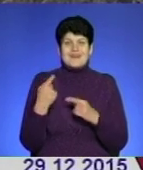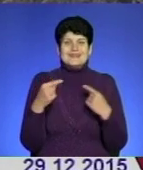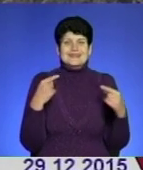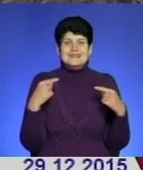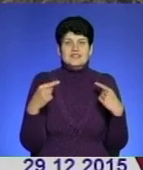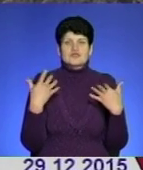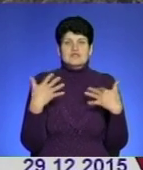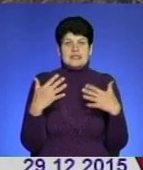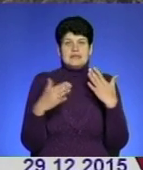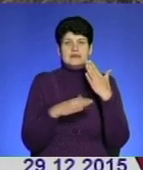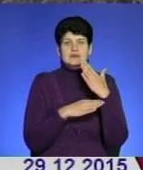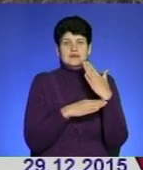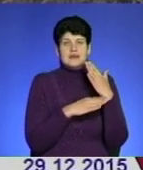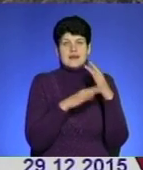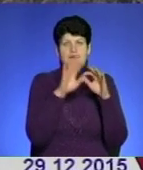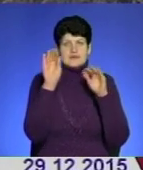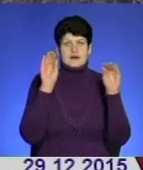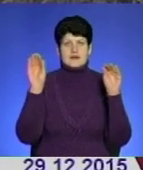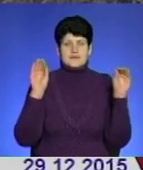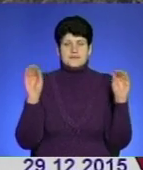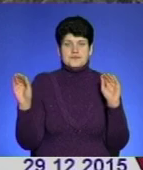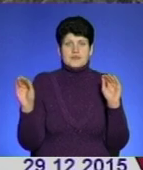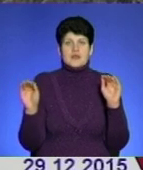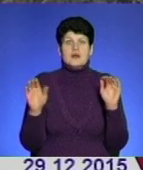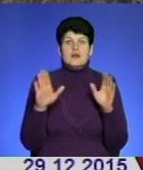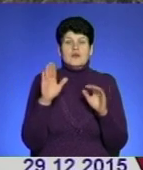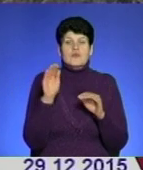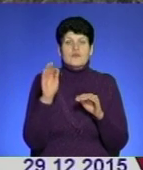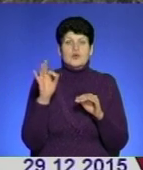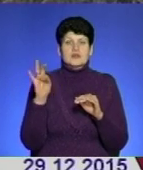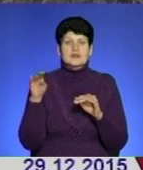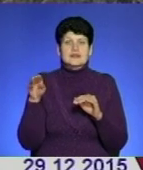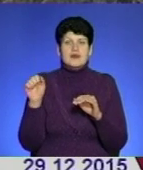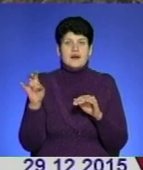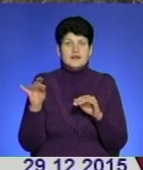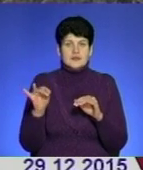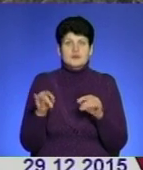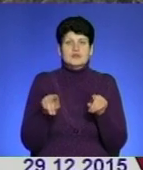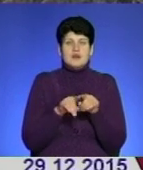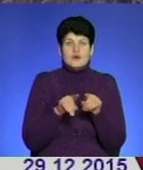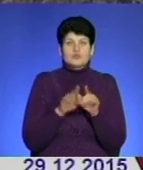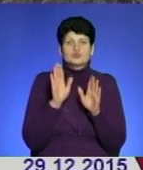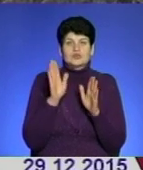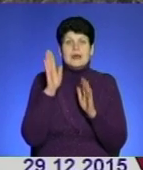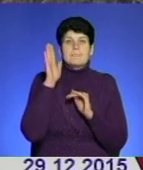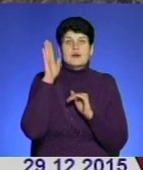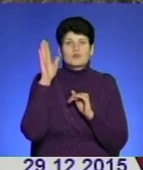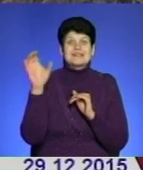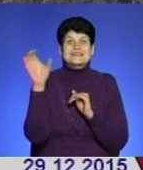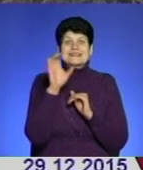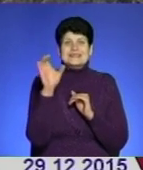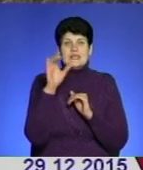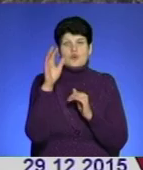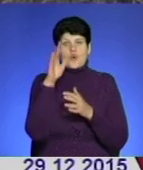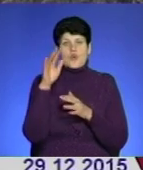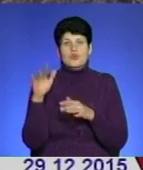на деревах навколо цієї ілинки. І фонтани сльози Гронського вже можна побачити, але теж вони будуть на майбутнє, будуть синього кольору,